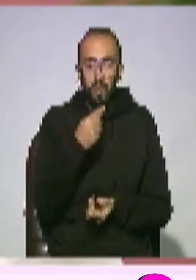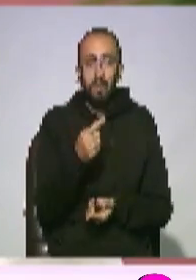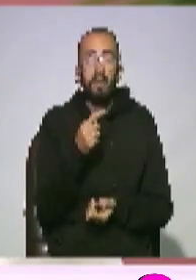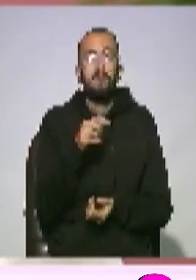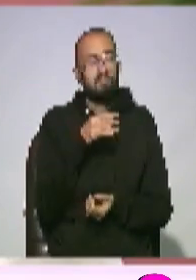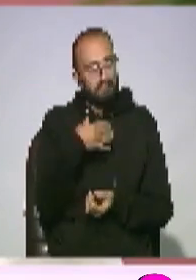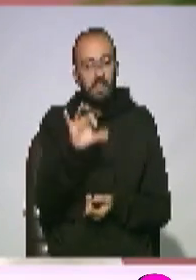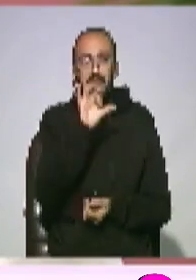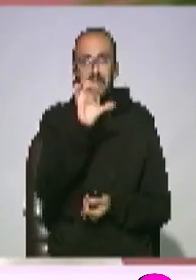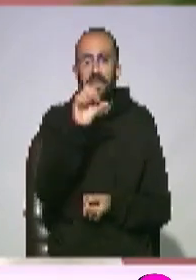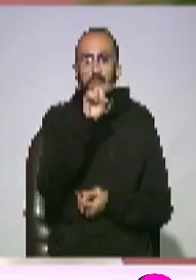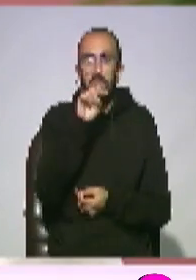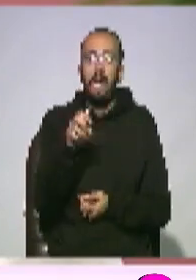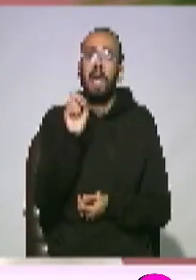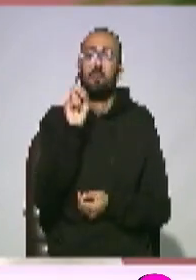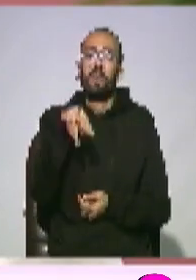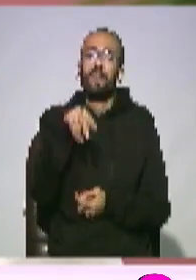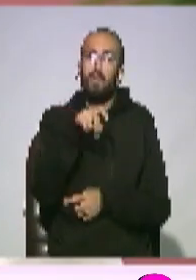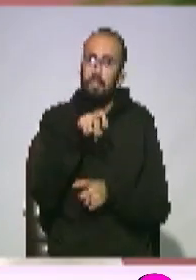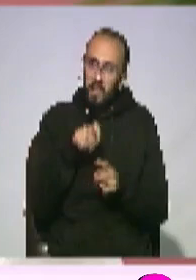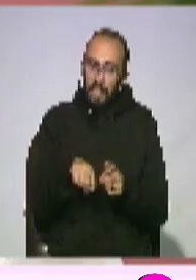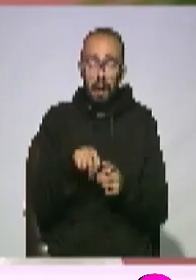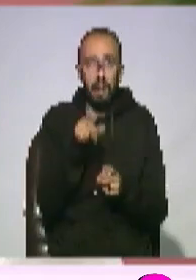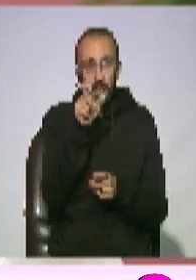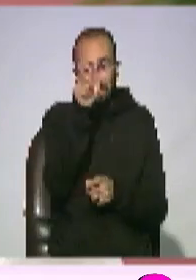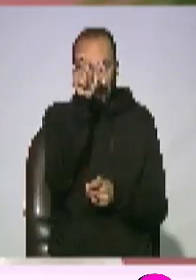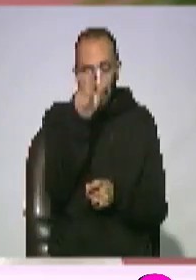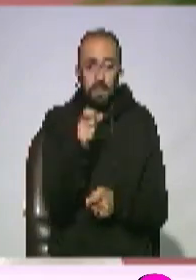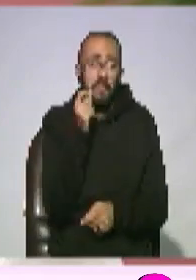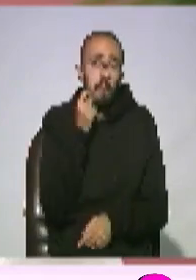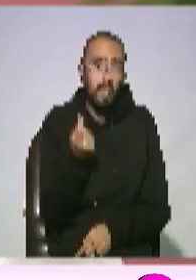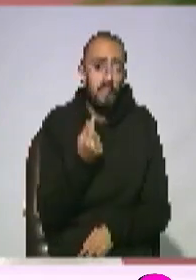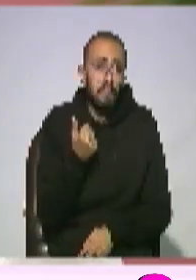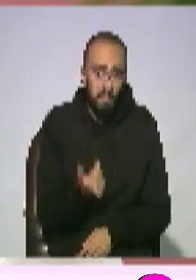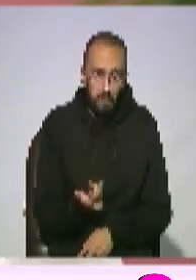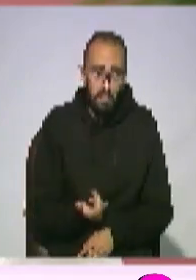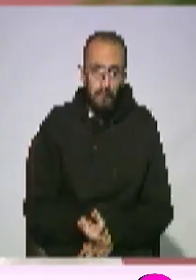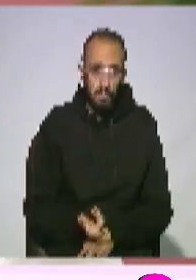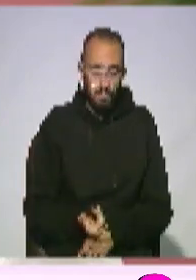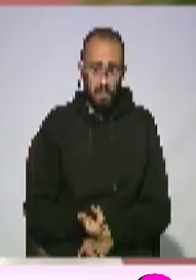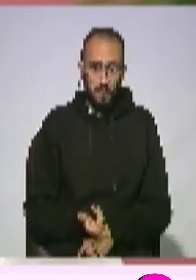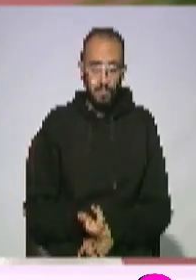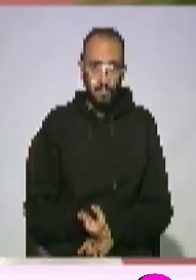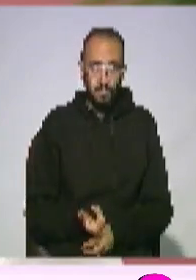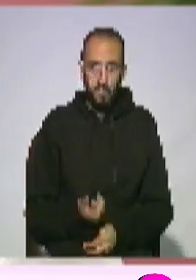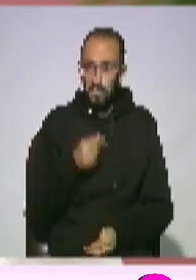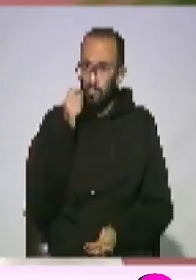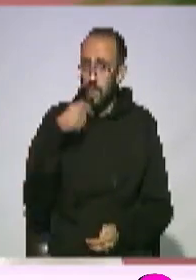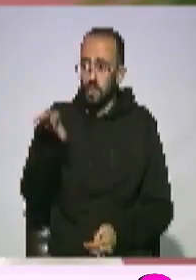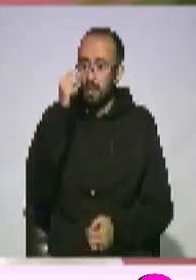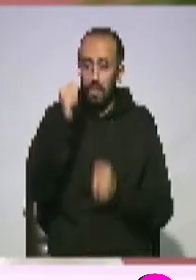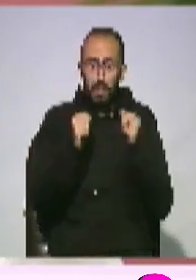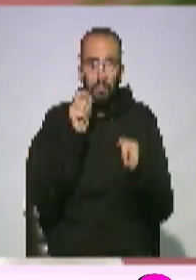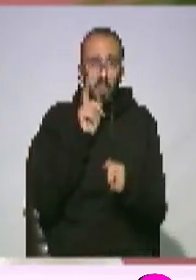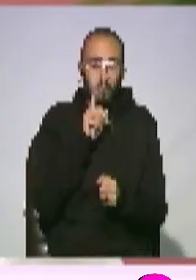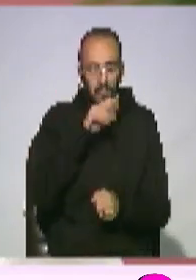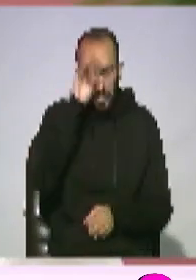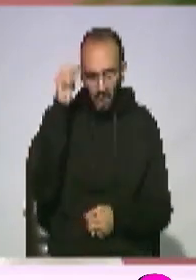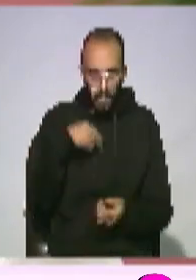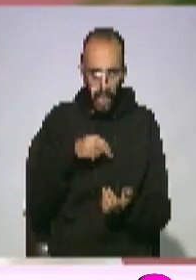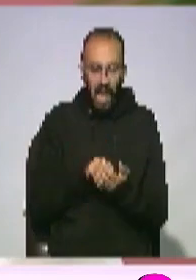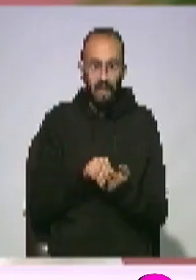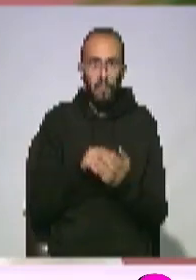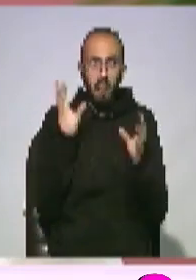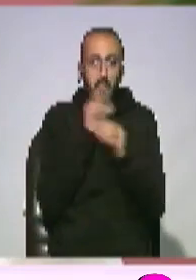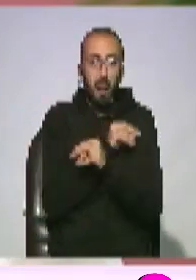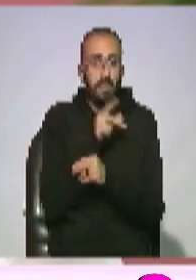نسبه 90% 85%، اذا انت انسان سوي. عدم السواء في عدم ايذاء الاخرين، يعني ممكن انا بخاف من الظلمه، ده عدم